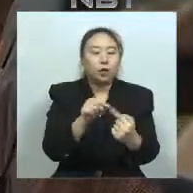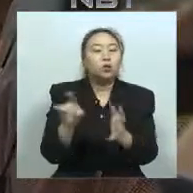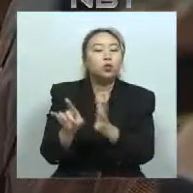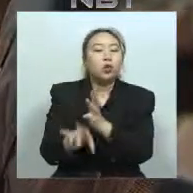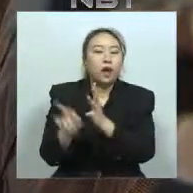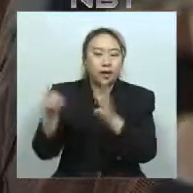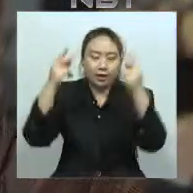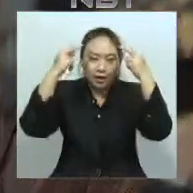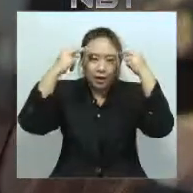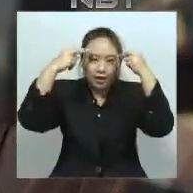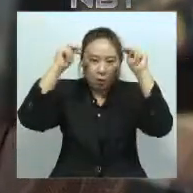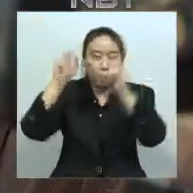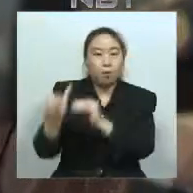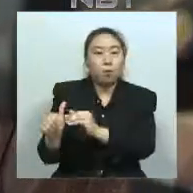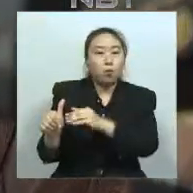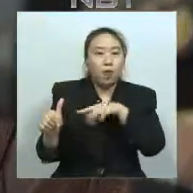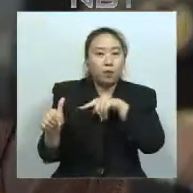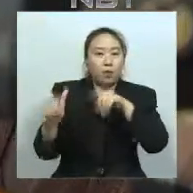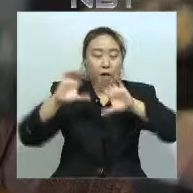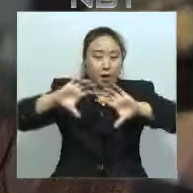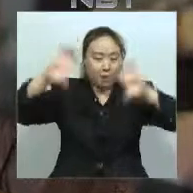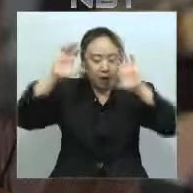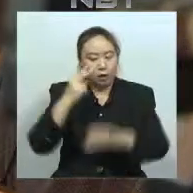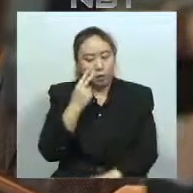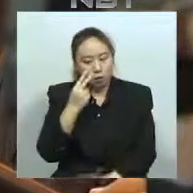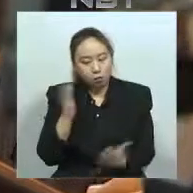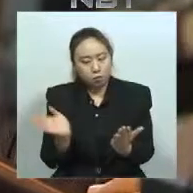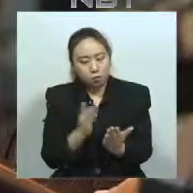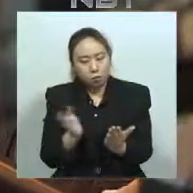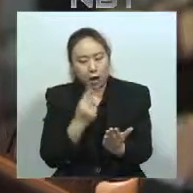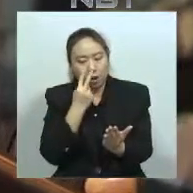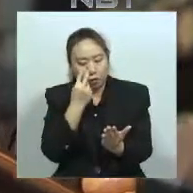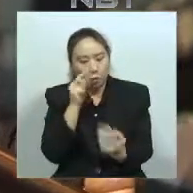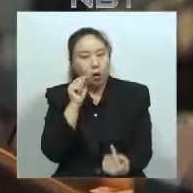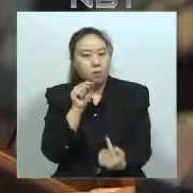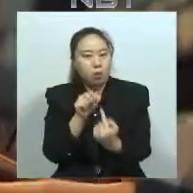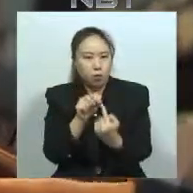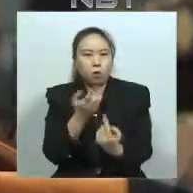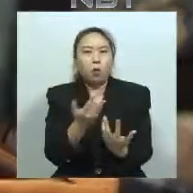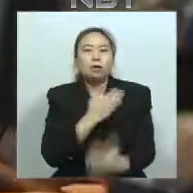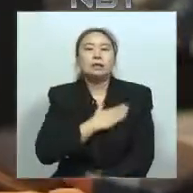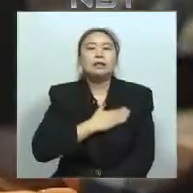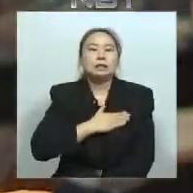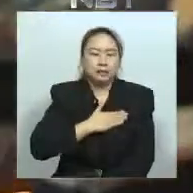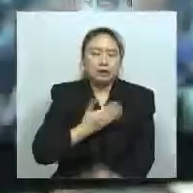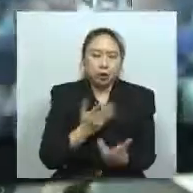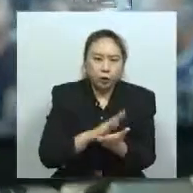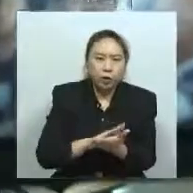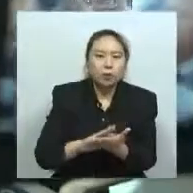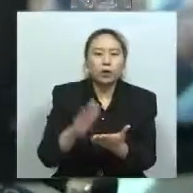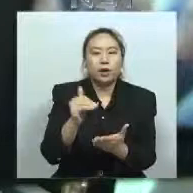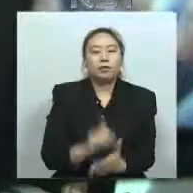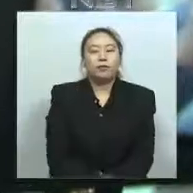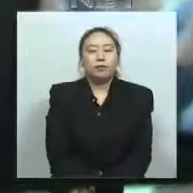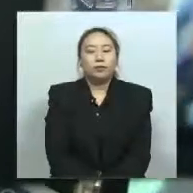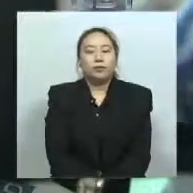ที่เป็นผู้นำรัฐบาลก็คงจะต้องมาดูอีกครั้งหนึ่งเพื่อความเหมาะสมนะครับผมคิดว่าใจเย็นนิดนึงนะครับเดี๋ยวทุกอย่างก็จะเรียบร้อย ก็ได้